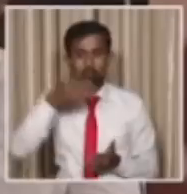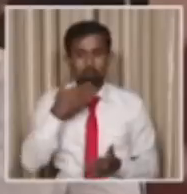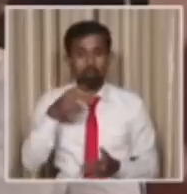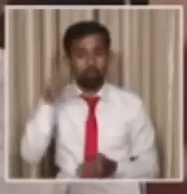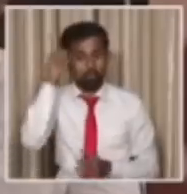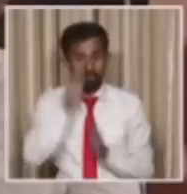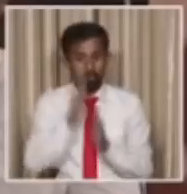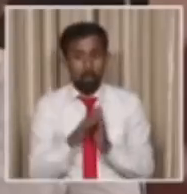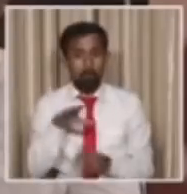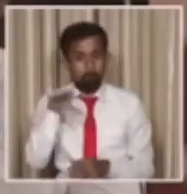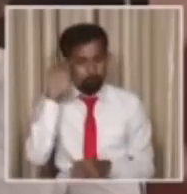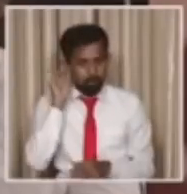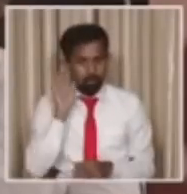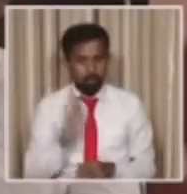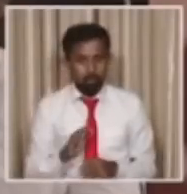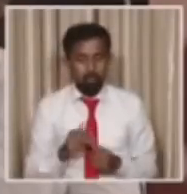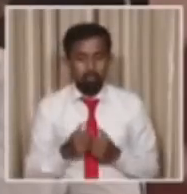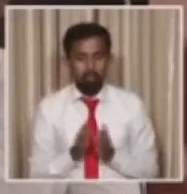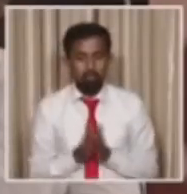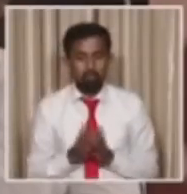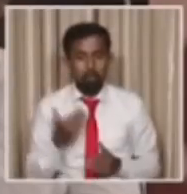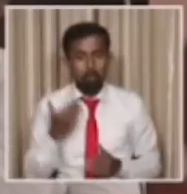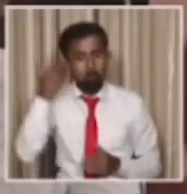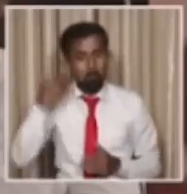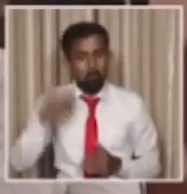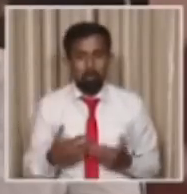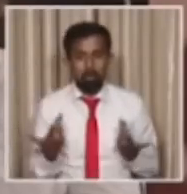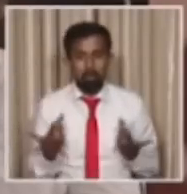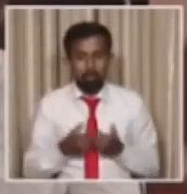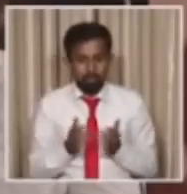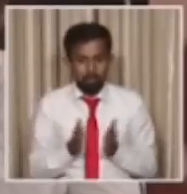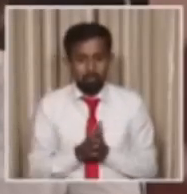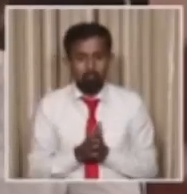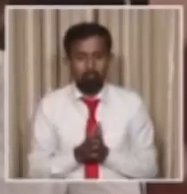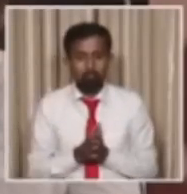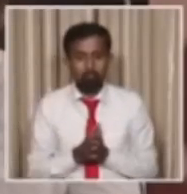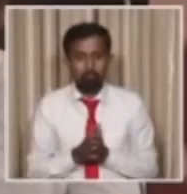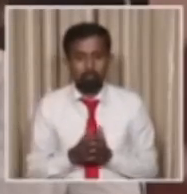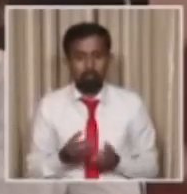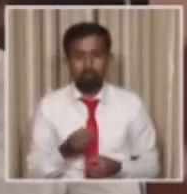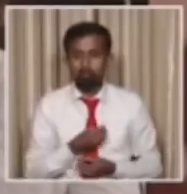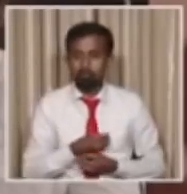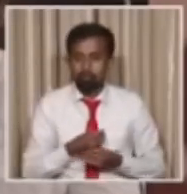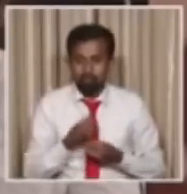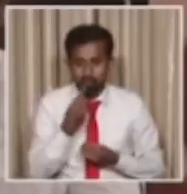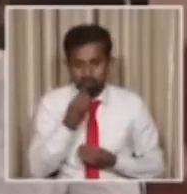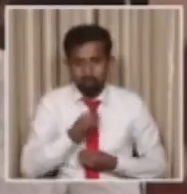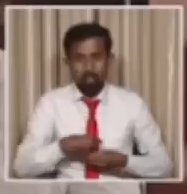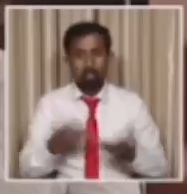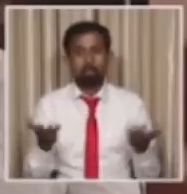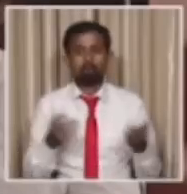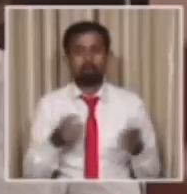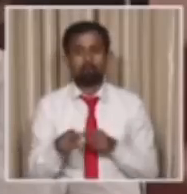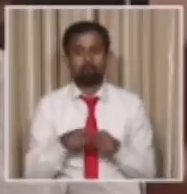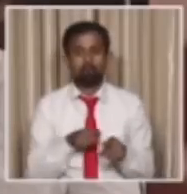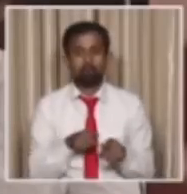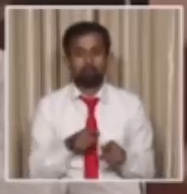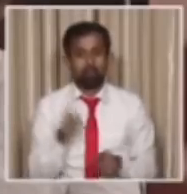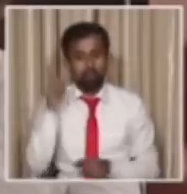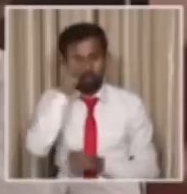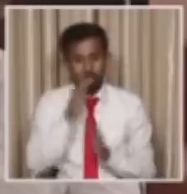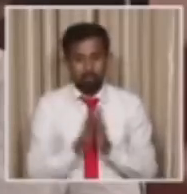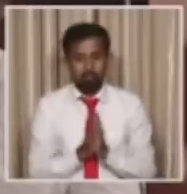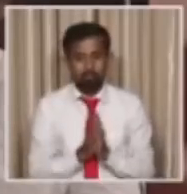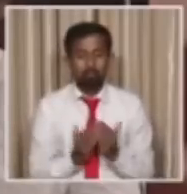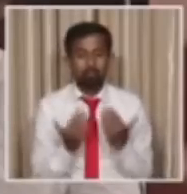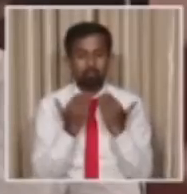පිළිගන්නට ඕනේ මේ සිය දිවි නසා ගැනීමක් නොවේ තමා විසින් කරන දානයක් කියලා එහෙම කියන්නට හේතුව මේ දෙවියන්ගේ